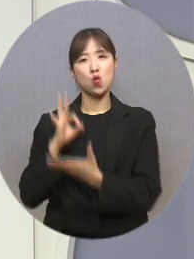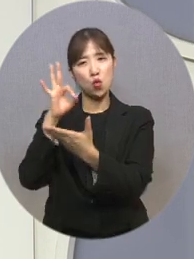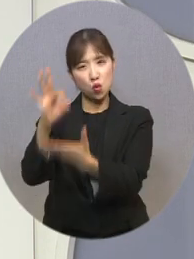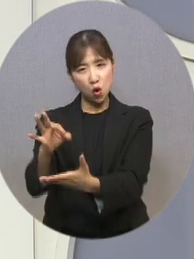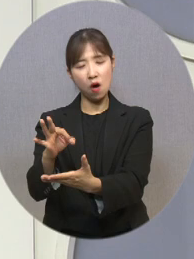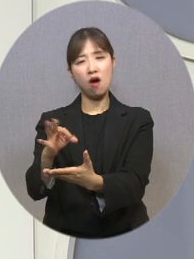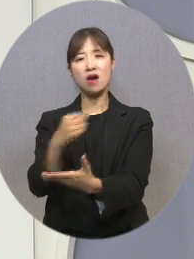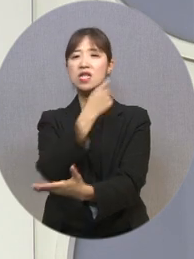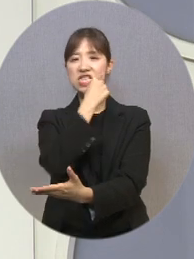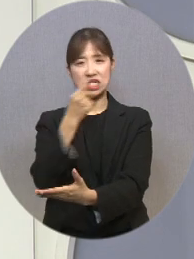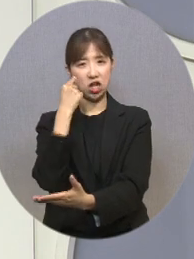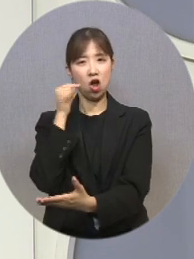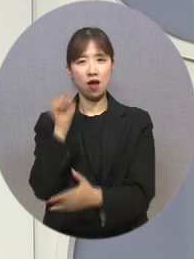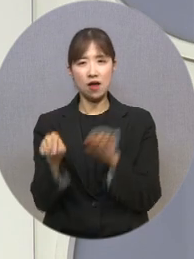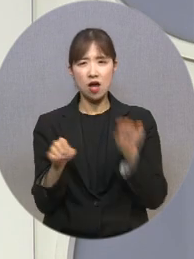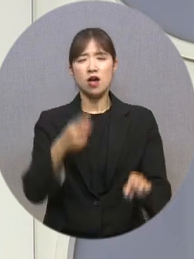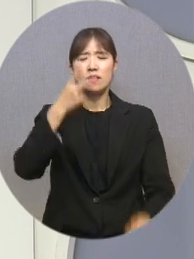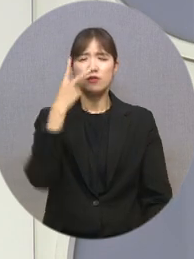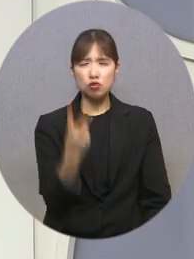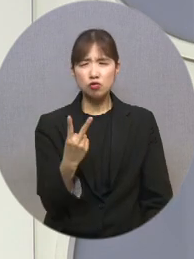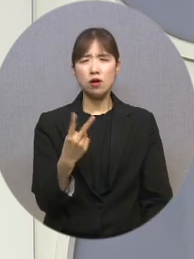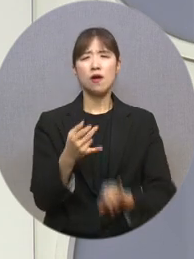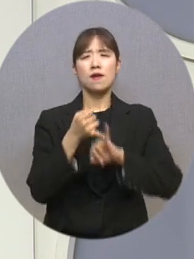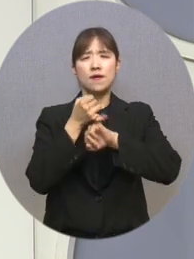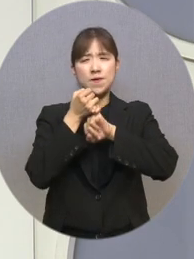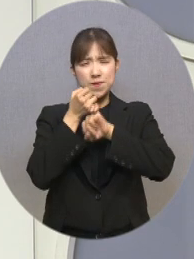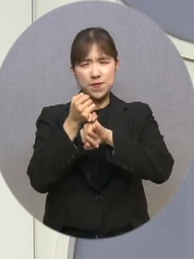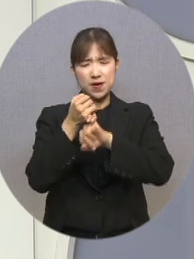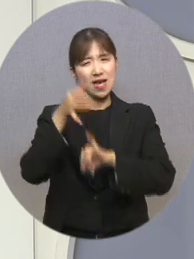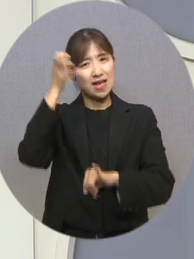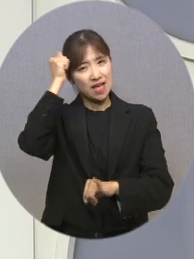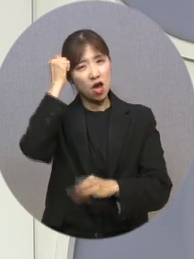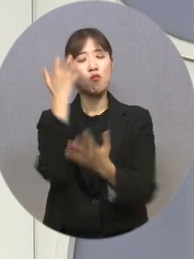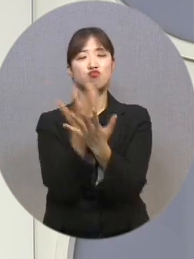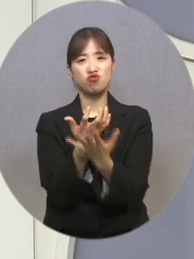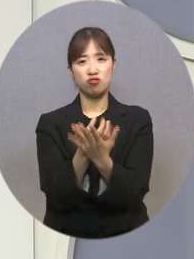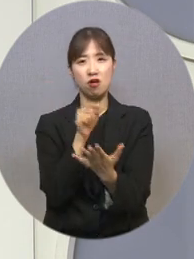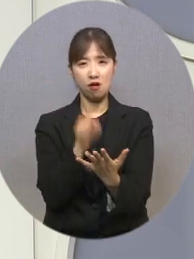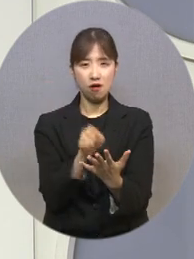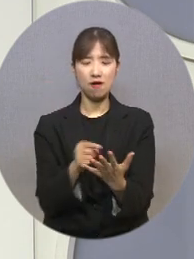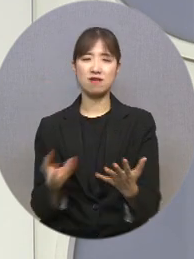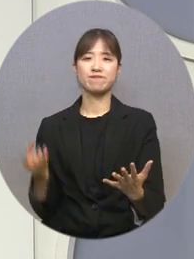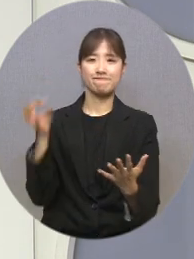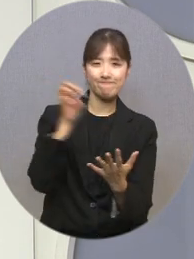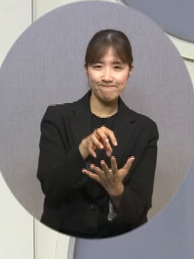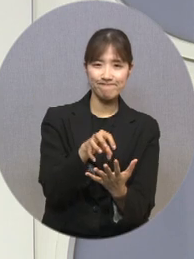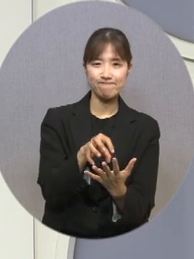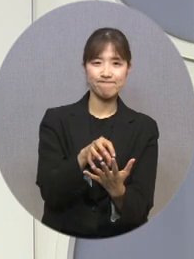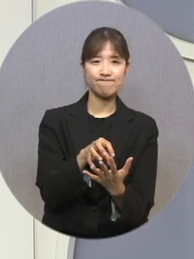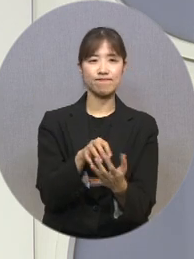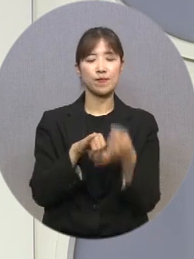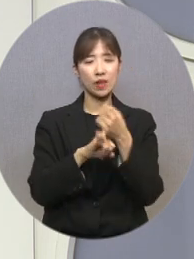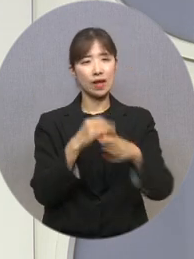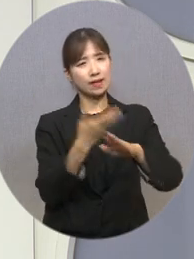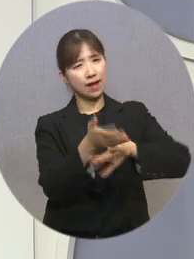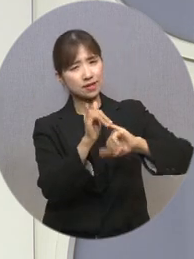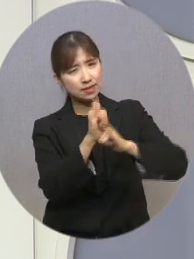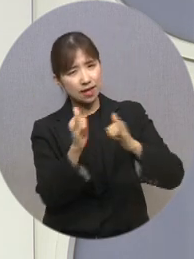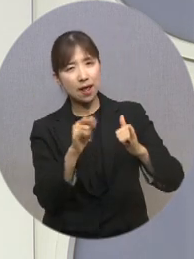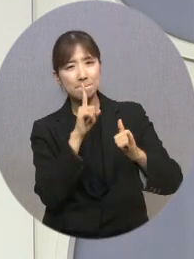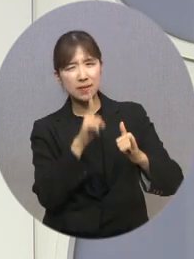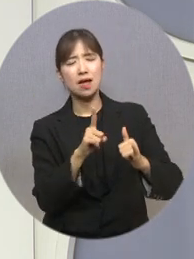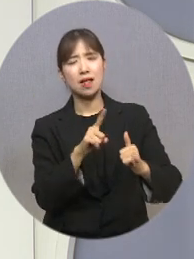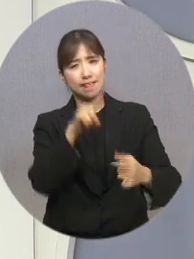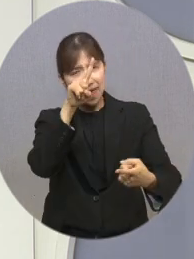양쪽 날개처럼 두 개를 항상 염두에 두시고 이걸 문서에 어떻게 담을 것인지, 그리고 상대방 말을 그냥 그대로